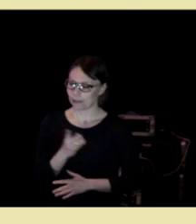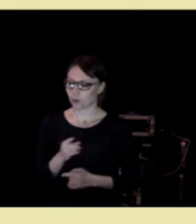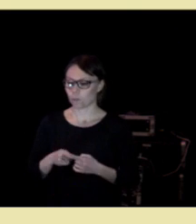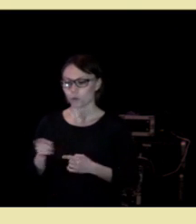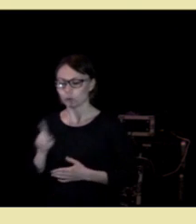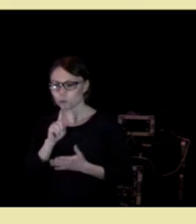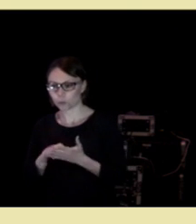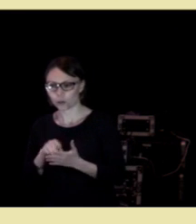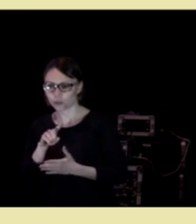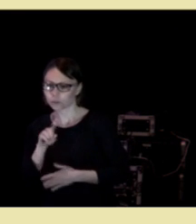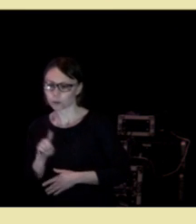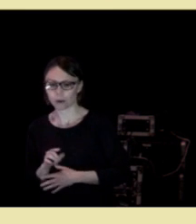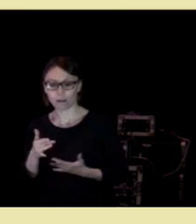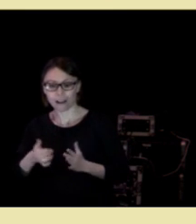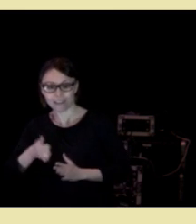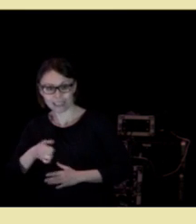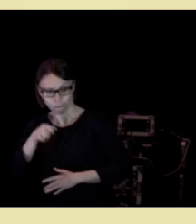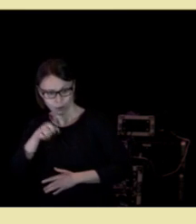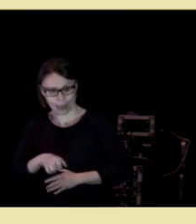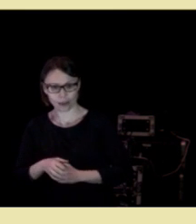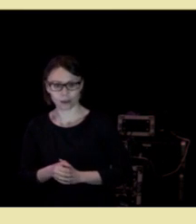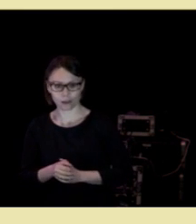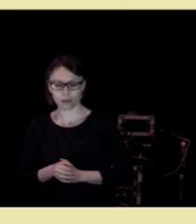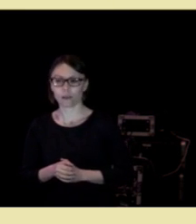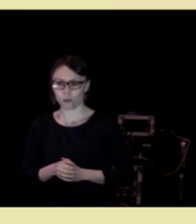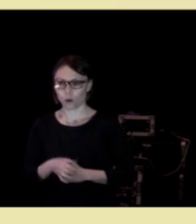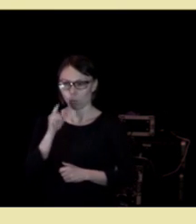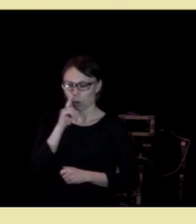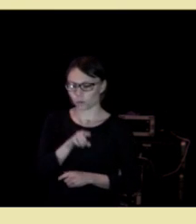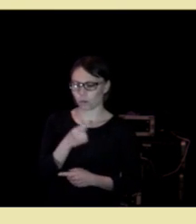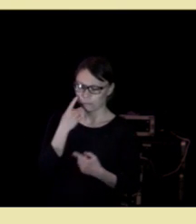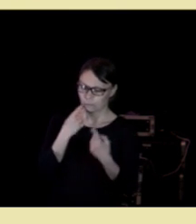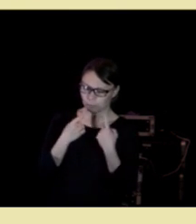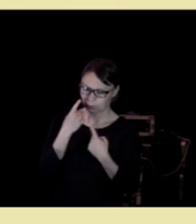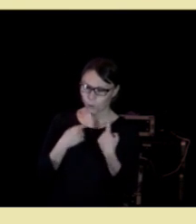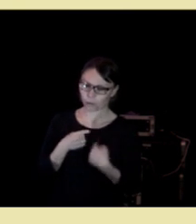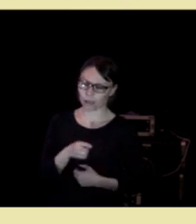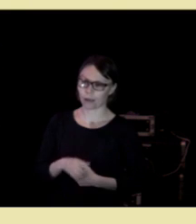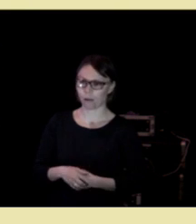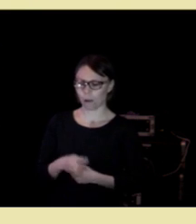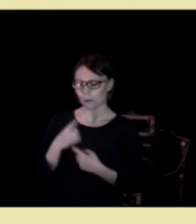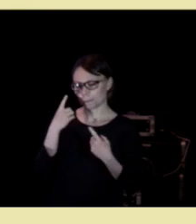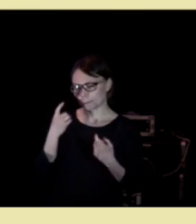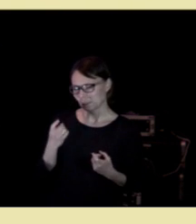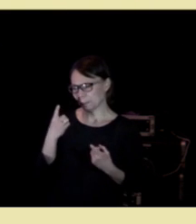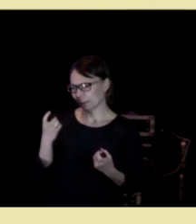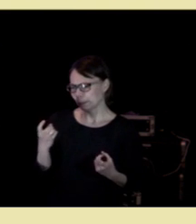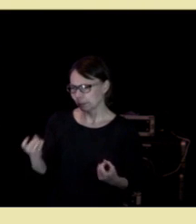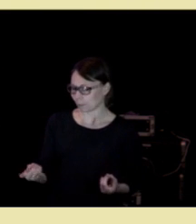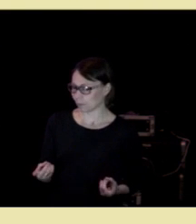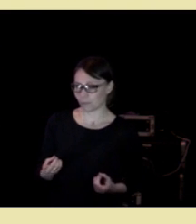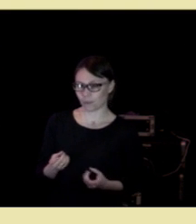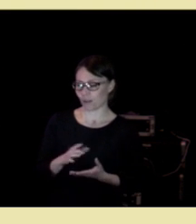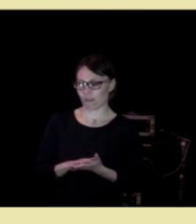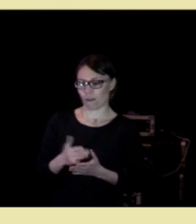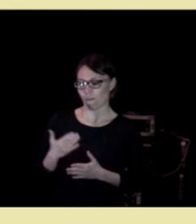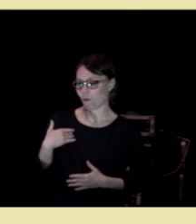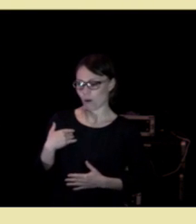stiller spørsmålet, hva viktig for deg? Og så begynner denne bonden å gråte. Og han sitter og gråter, det har ikke han gjort så veldig mange ganger i livet